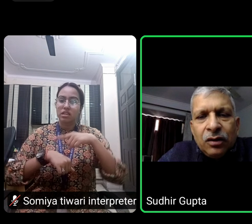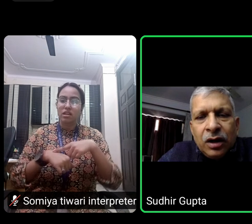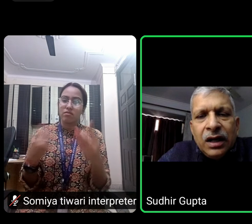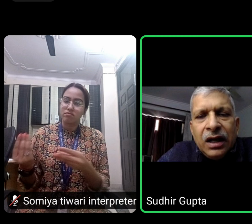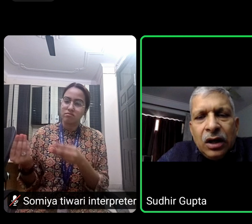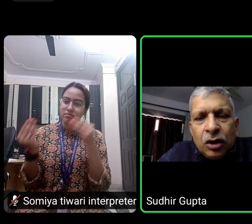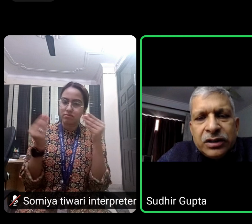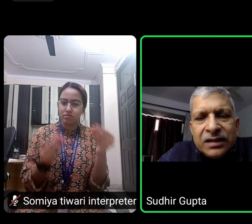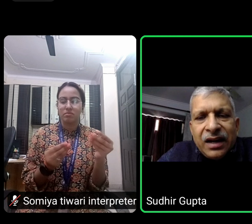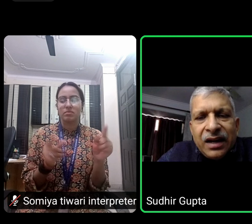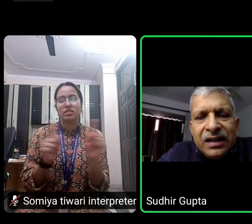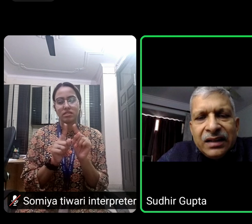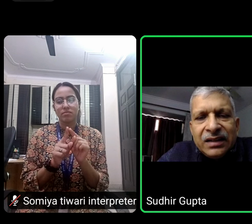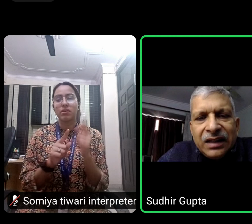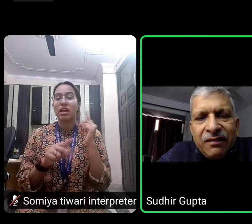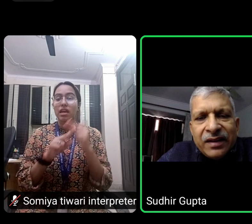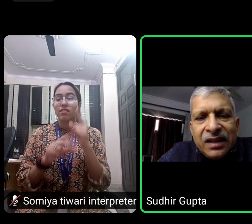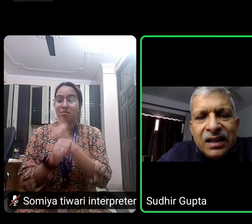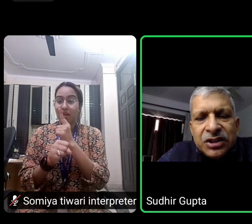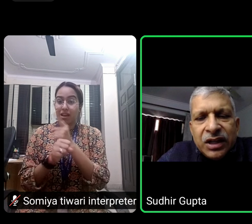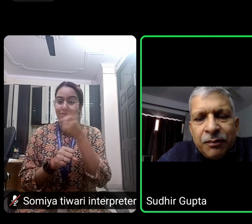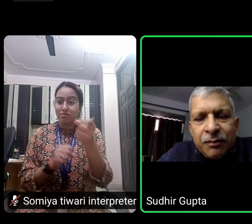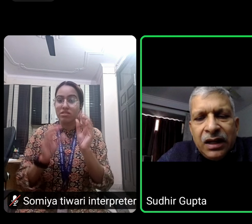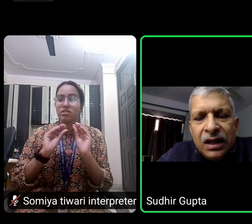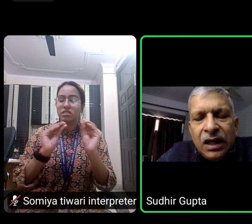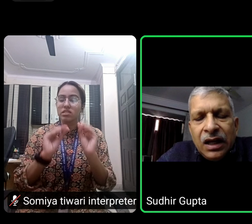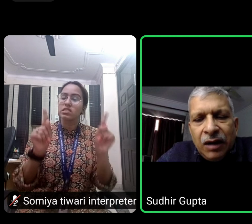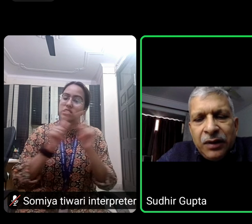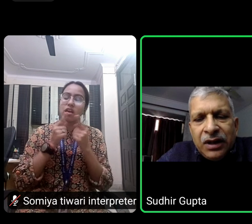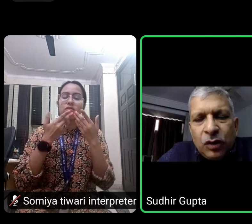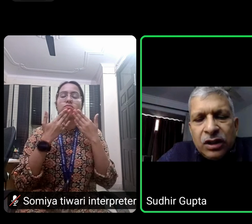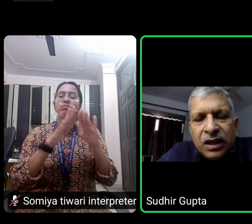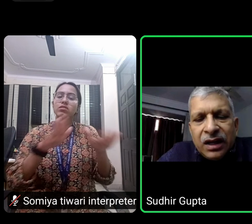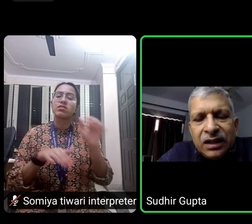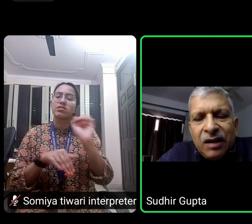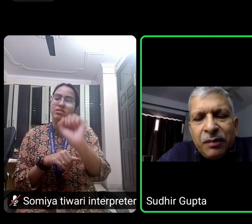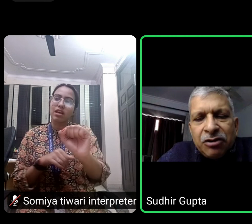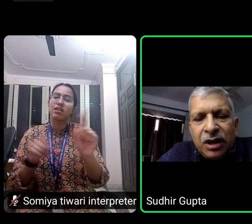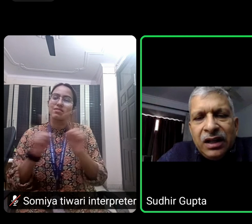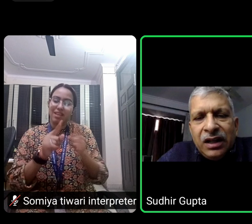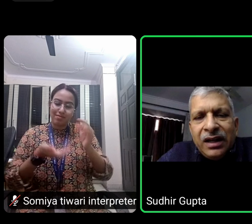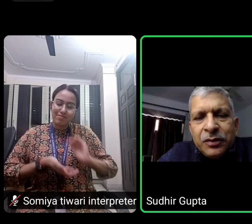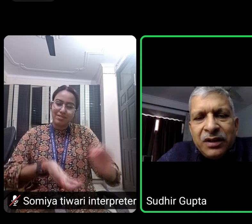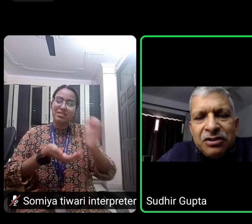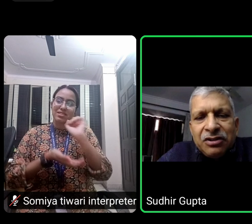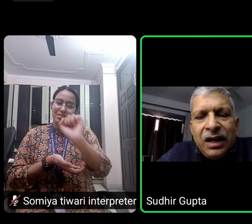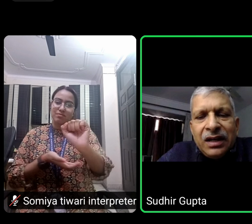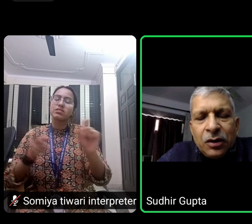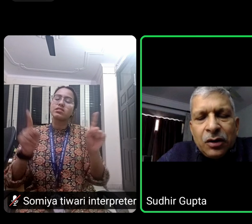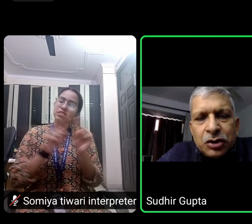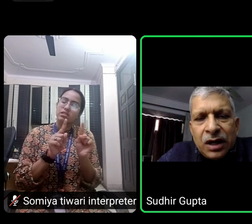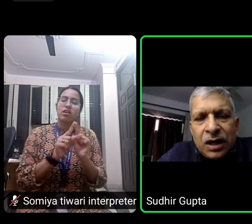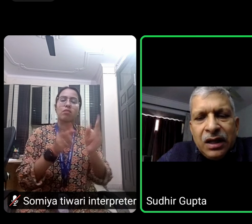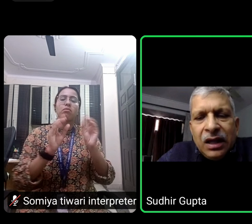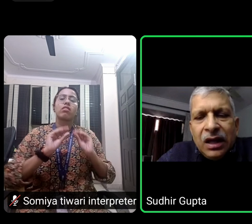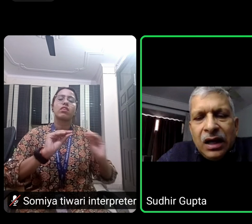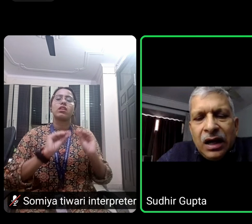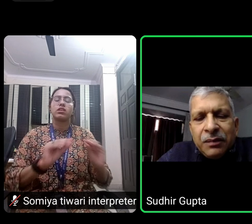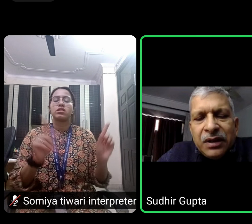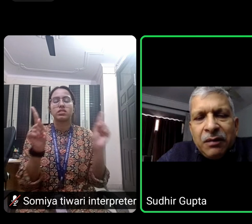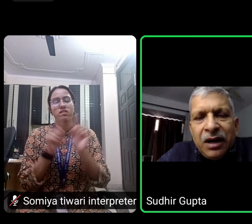साथ, और जैसे गाइड किया जाता है वैसे ही कीजिए। अपनी अपनी कोई दिक्कत है, परेशानी है या ऑब्जर्वेशन है या कुछ